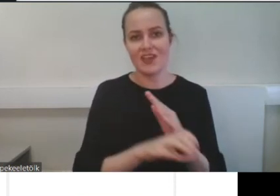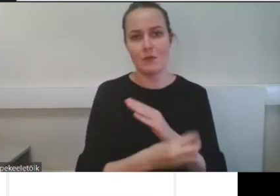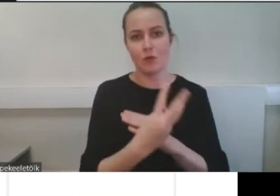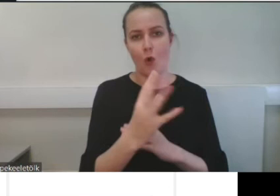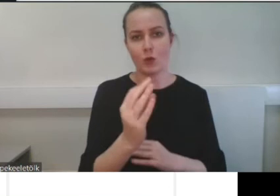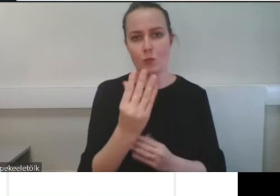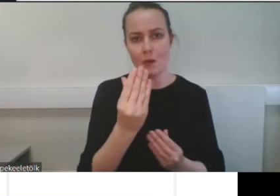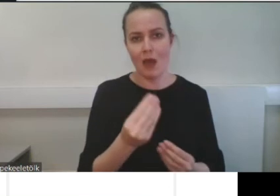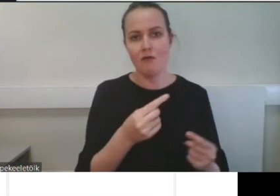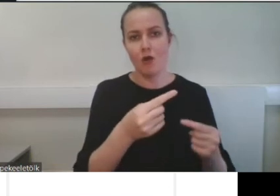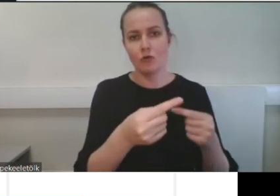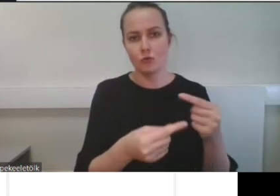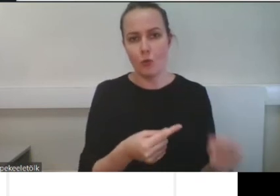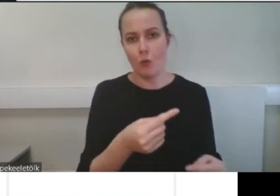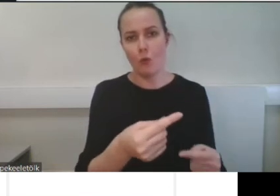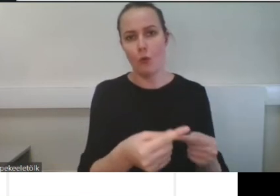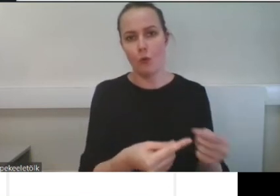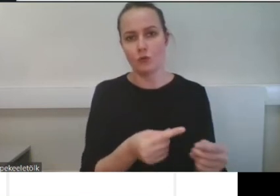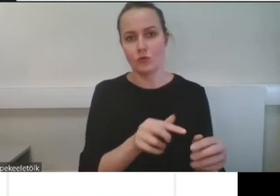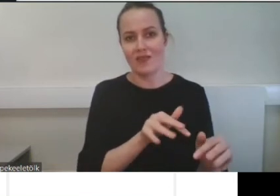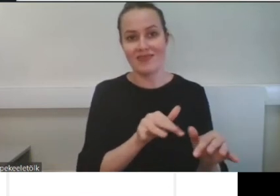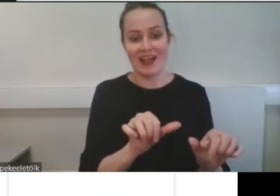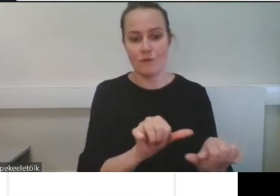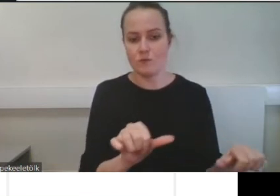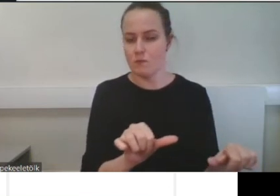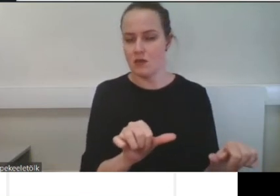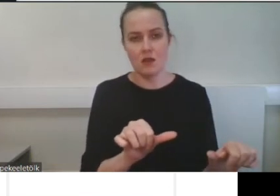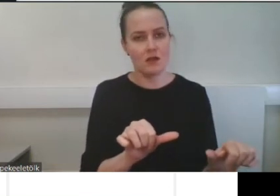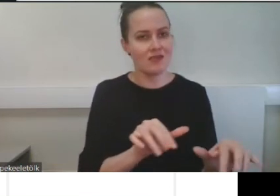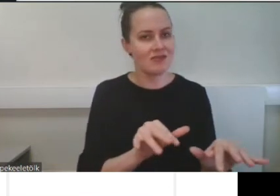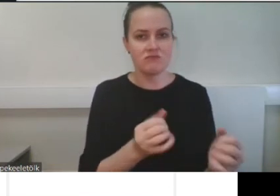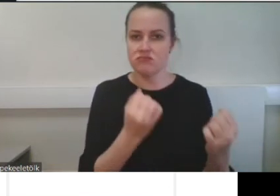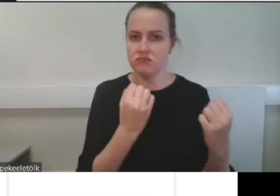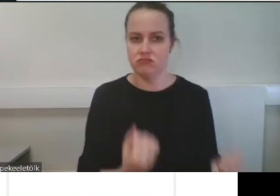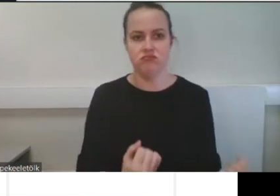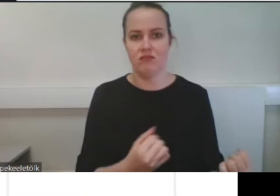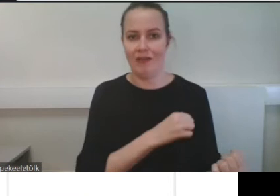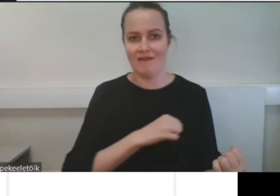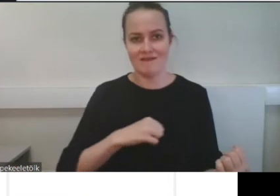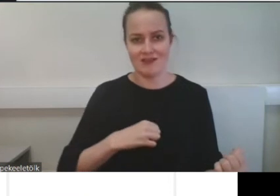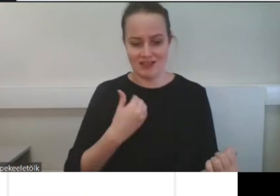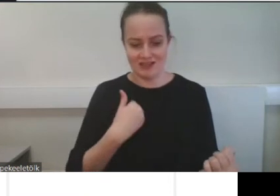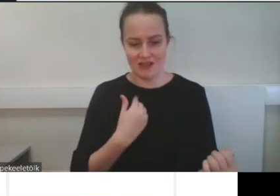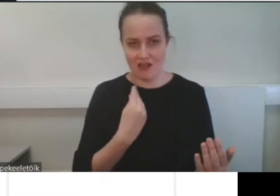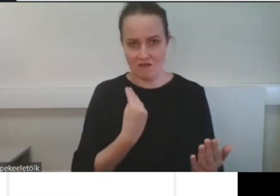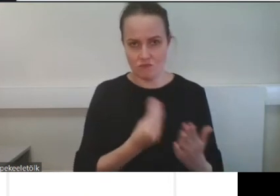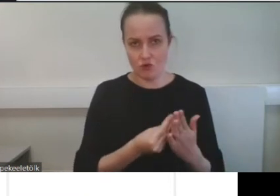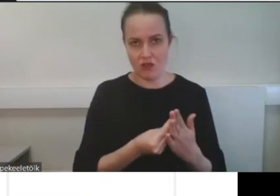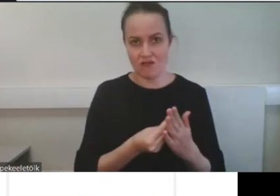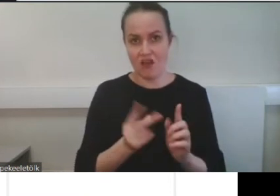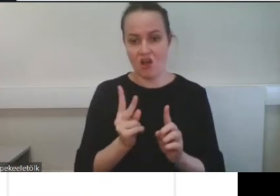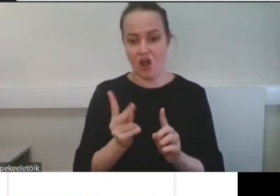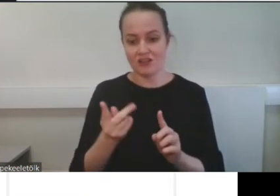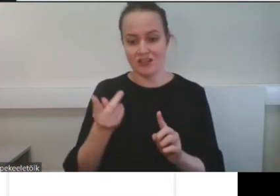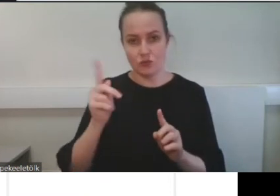kui inimene näiteks, ta võib olla mingi terviseprobleem, krooniline haigus, ta on saanud endale puude ja kui see haigus on nagu